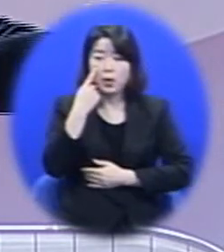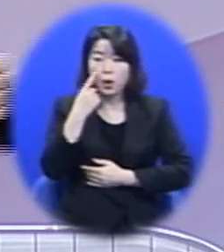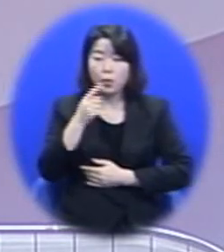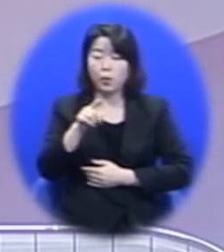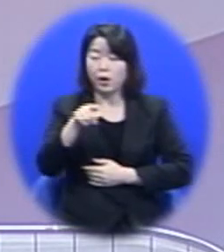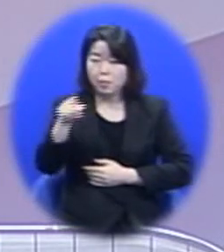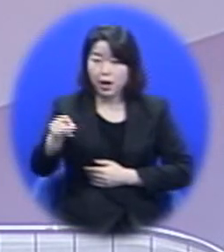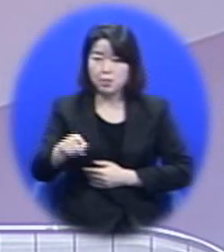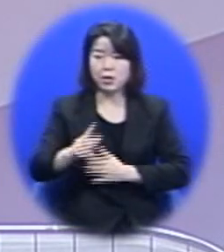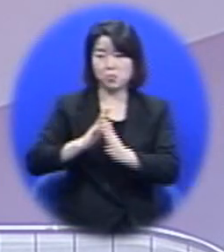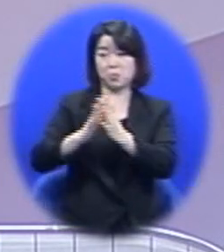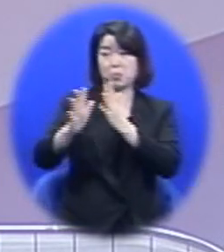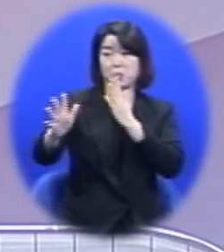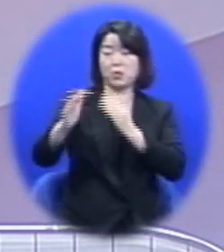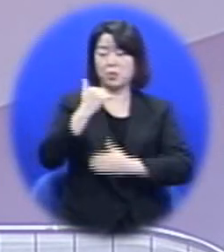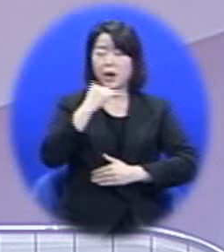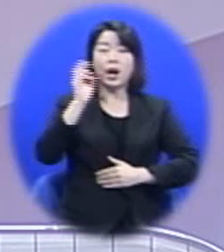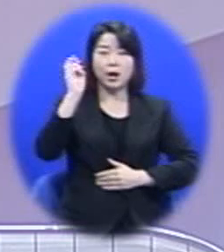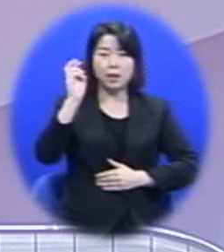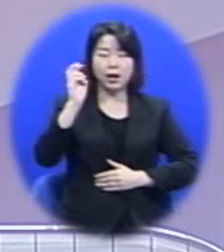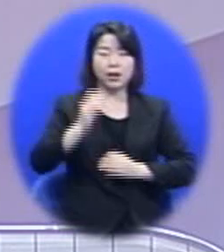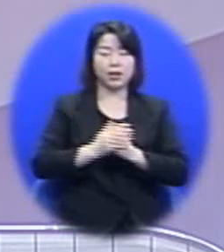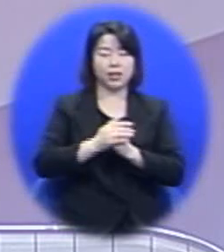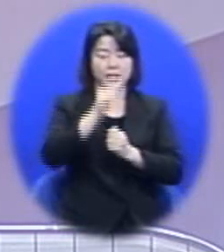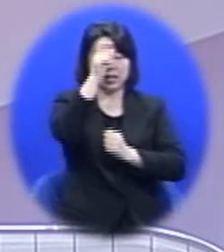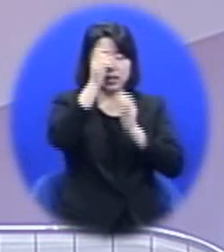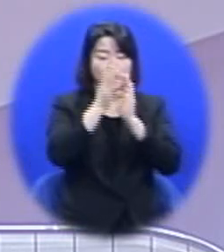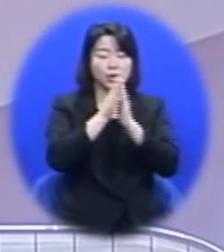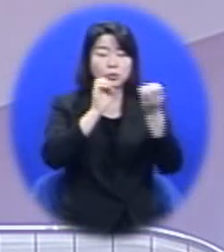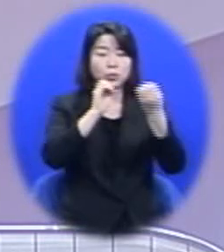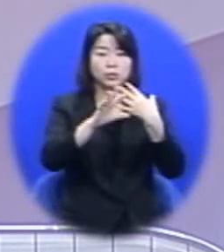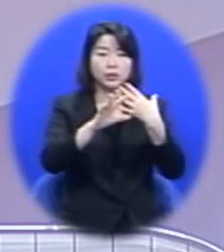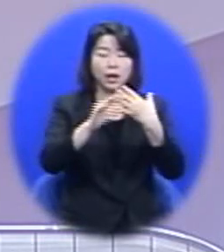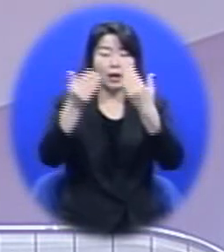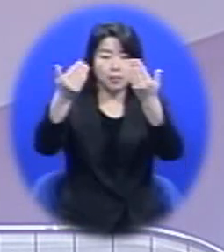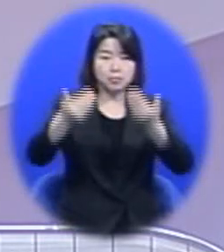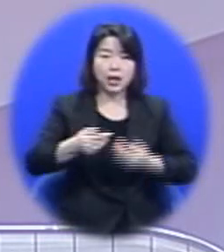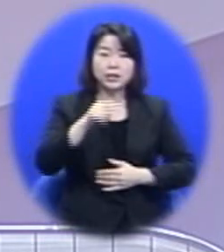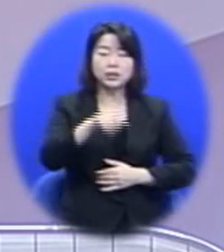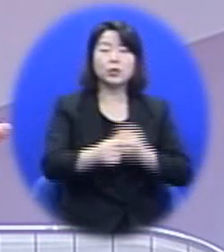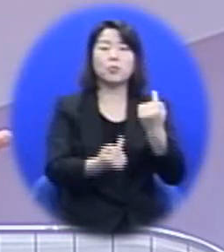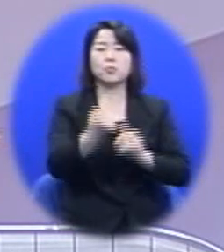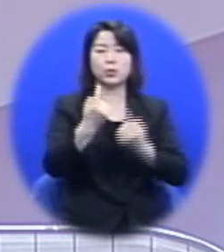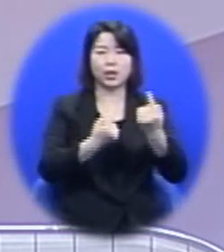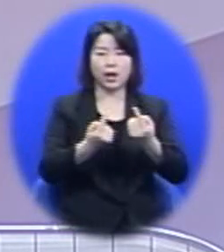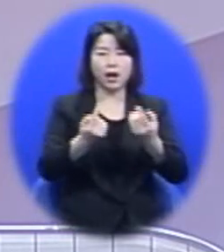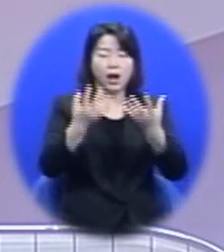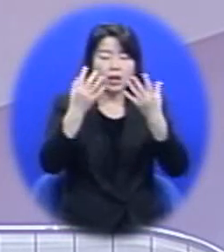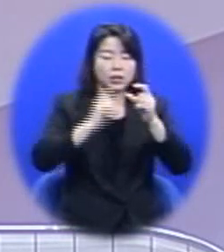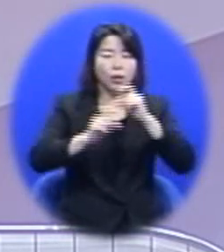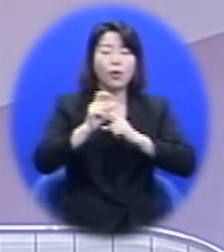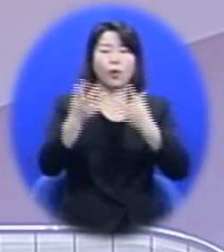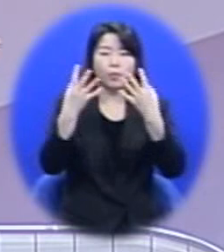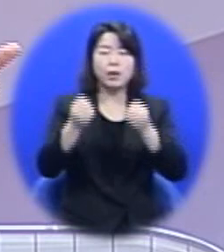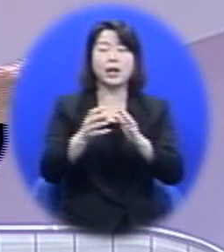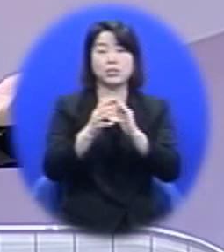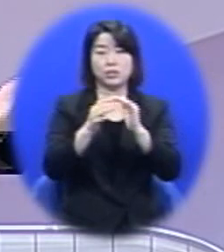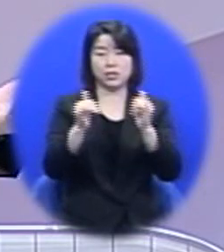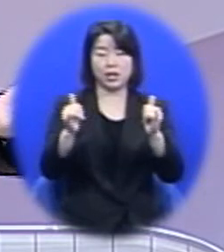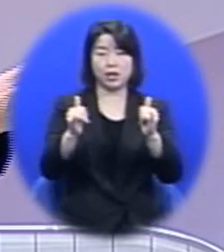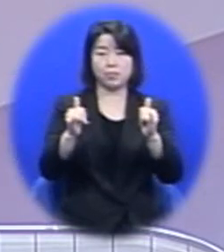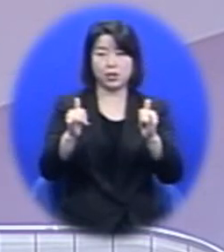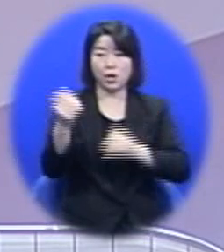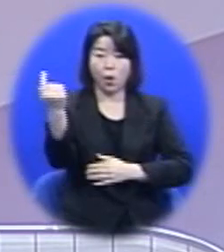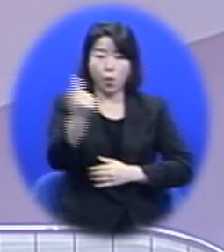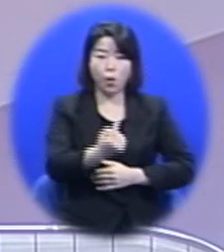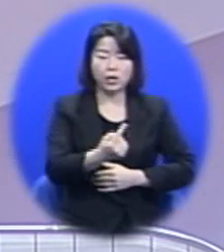줄을 설 겁니다. 기도 응답받은 것과 비교가 안 되는 수가 아마 나와서 기도 응답받지